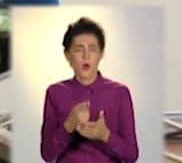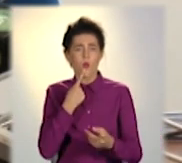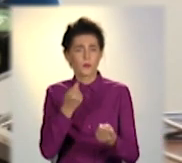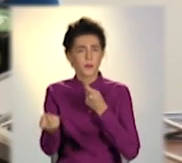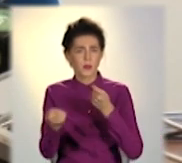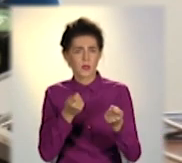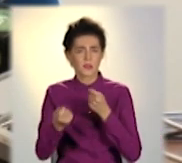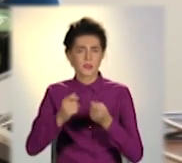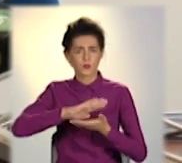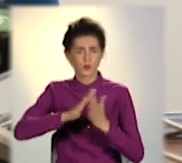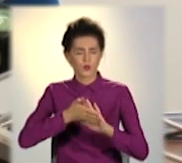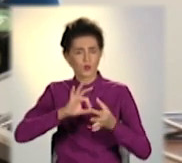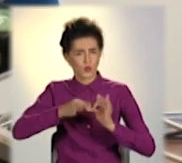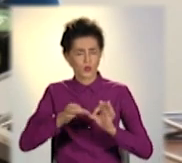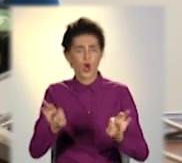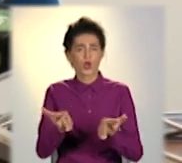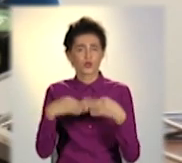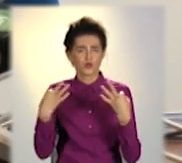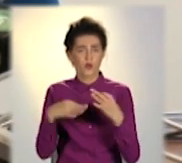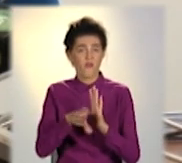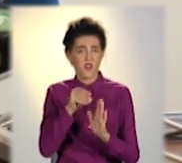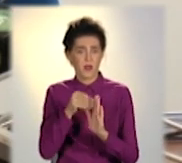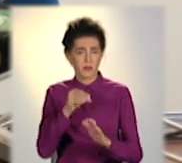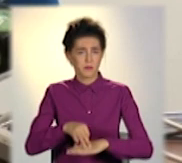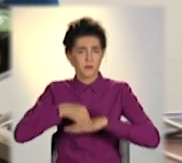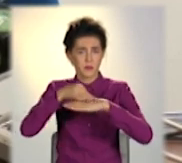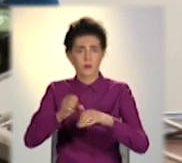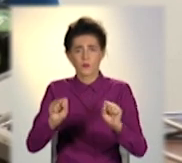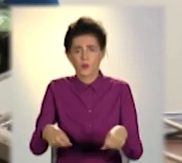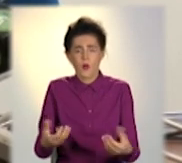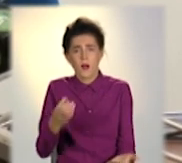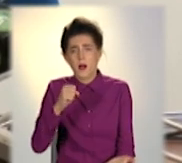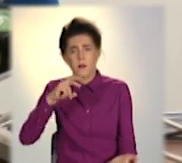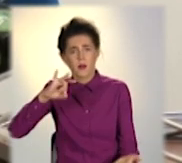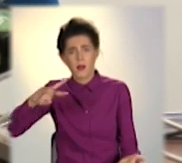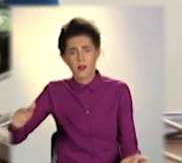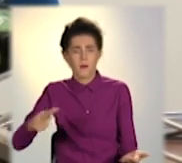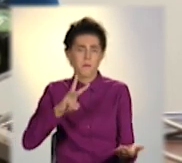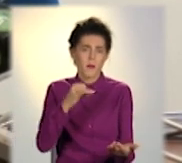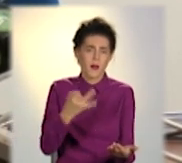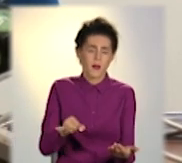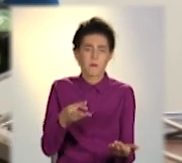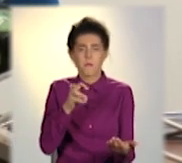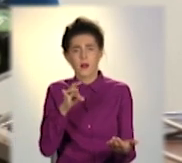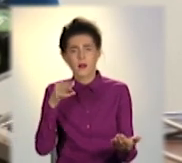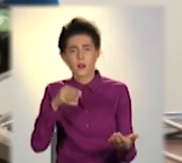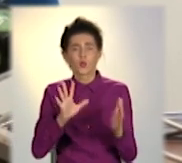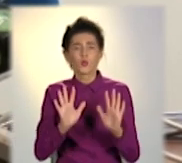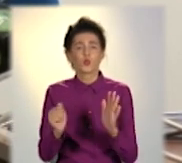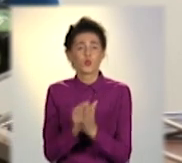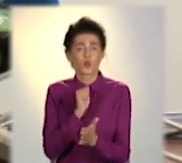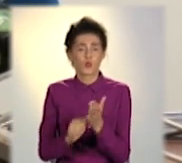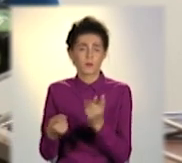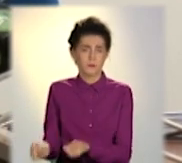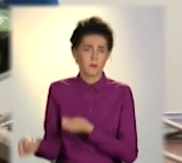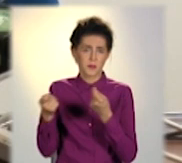безпекова складова дозволяє провести вибори, хоч в квітні, там, квітень, травень, березень, як тільки прийдуть такі документи,